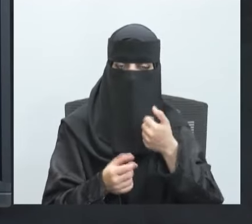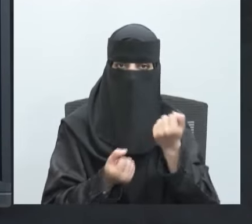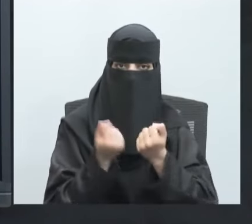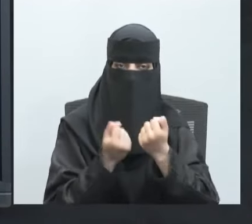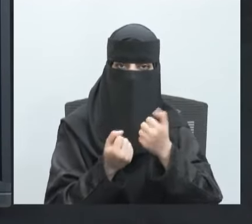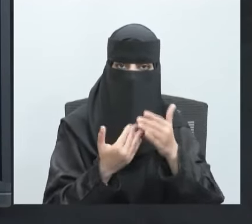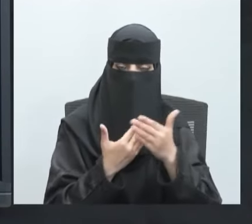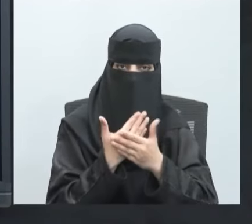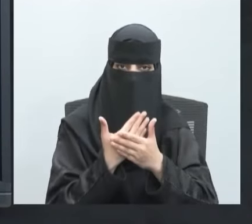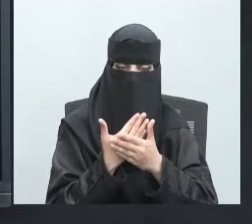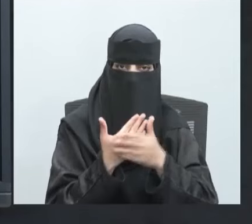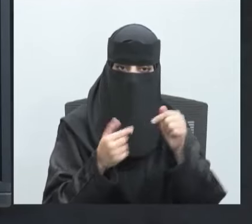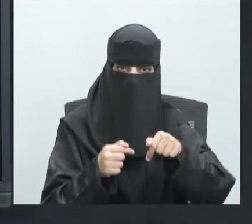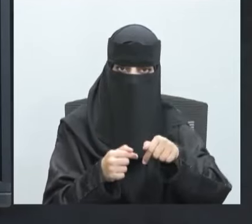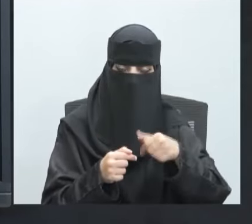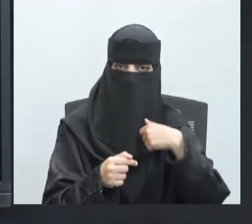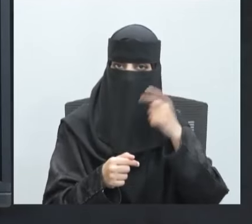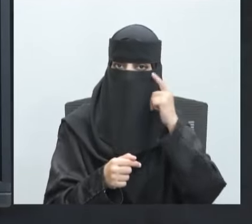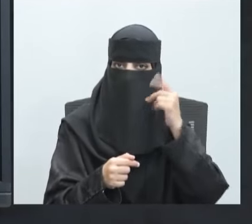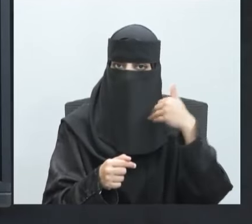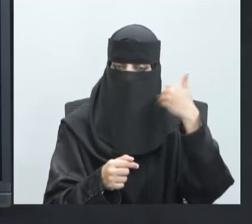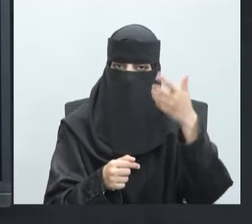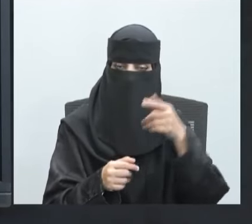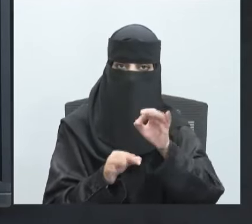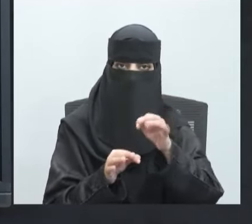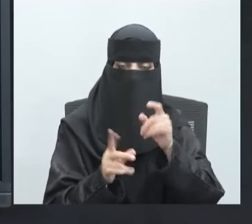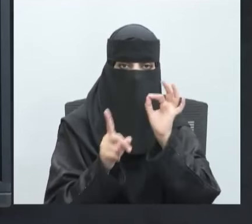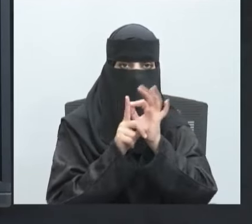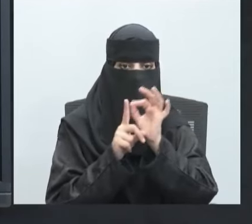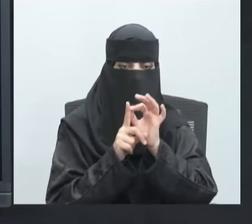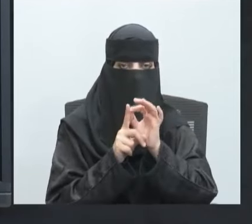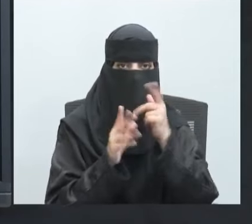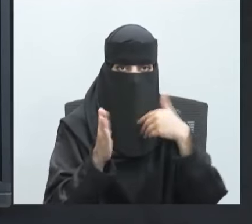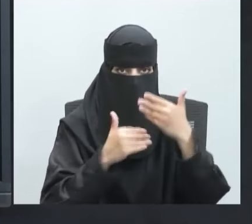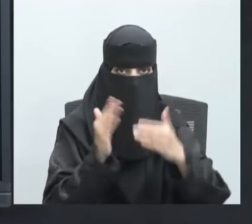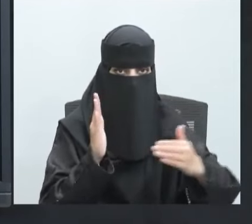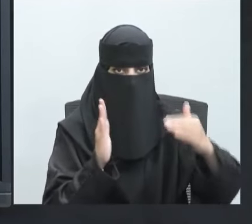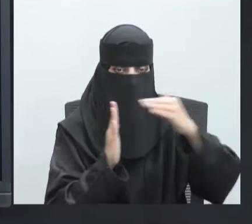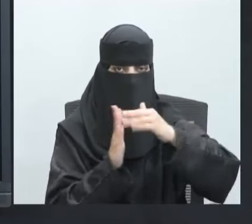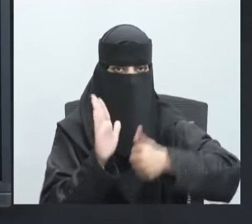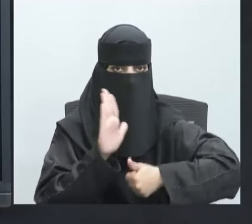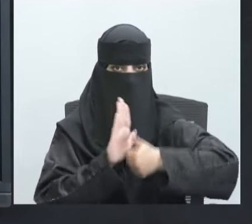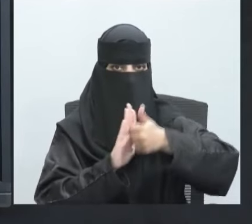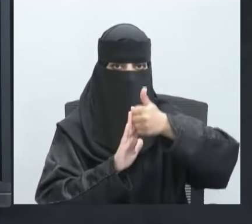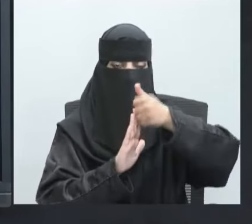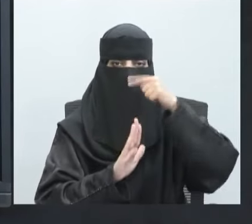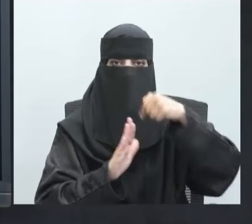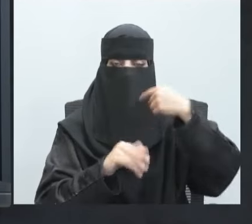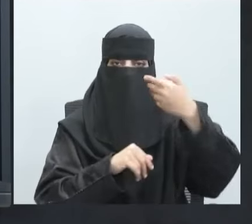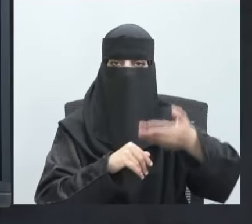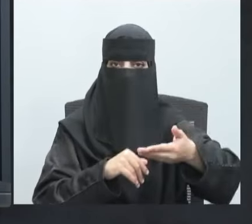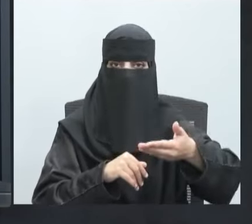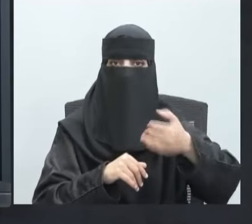قد لا يستطيع شرائها الان لكن حينما يكون لديه هدف يسعى الى تحقيقه فانه بعد